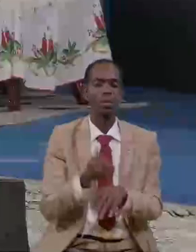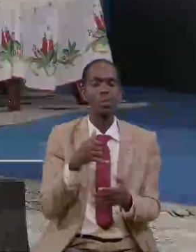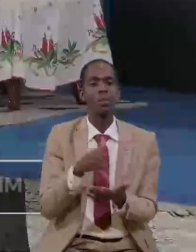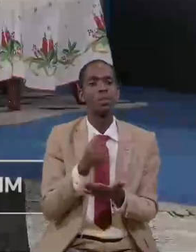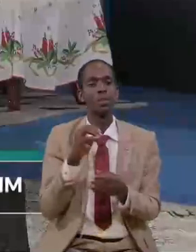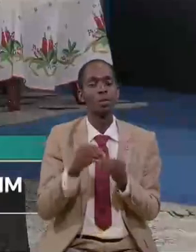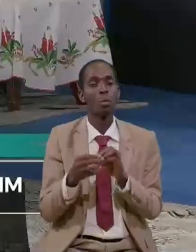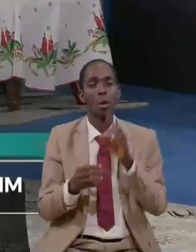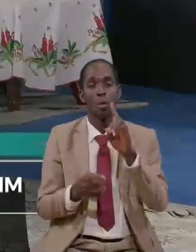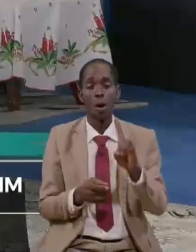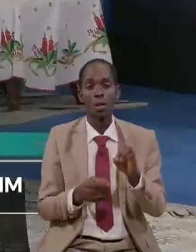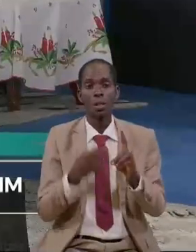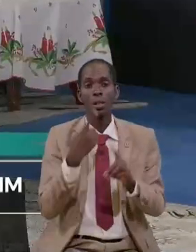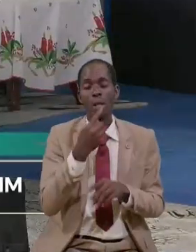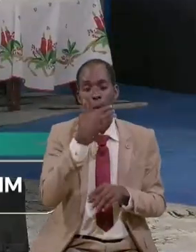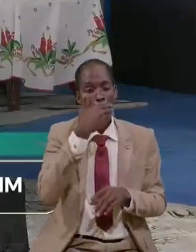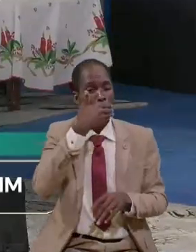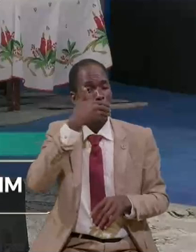Le meilleur des hommes.